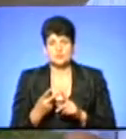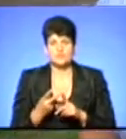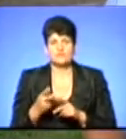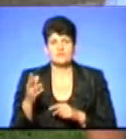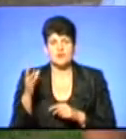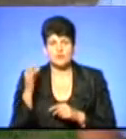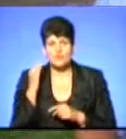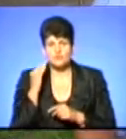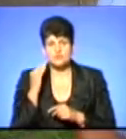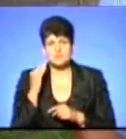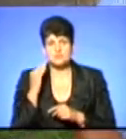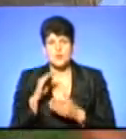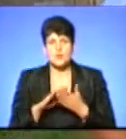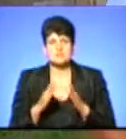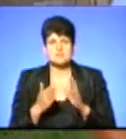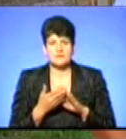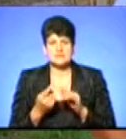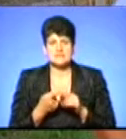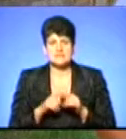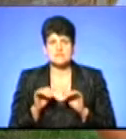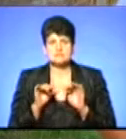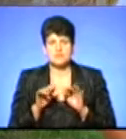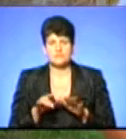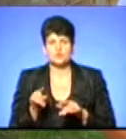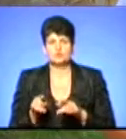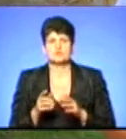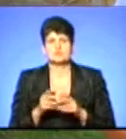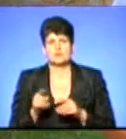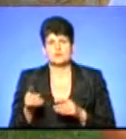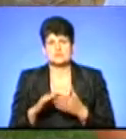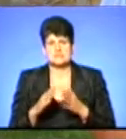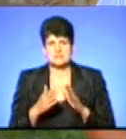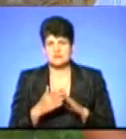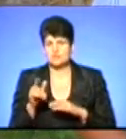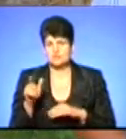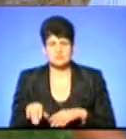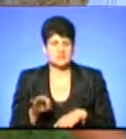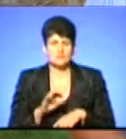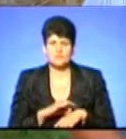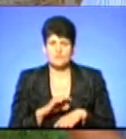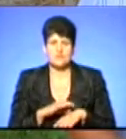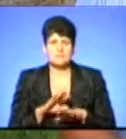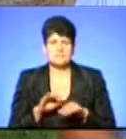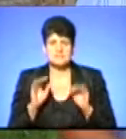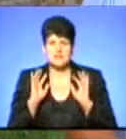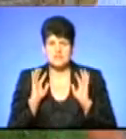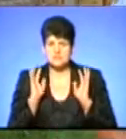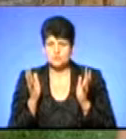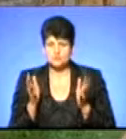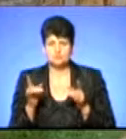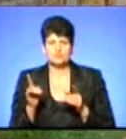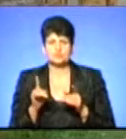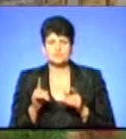враховуючи обставини цієї справи, в тому числі його стан, що людина хвора після інсульту,